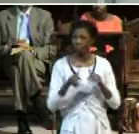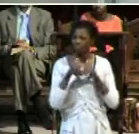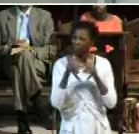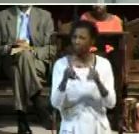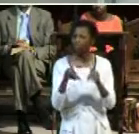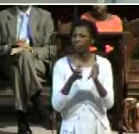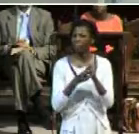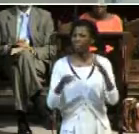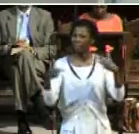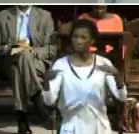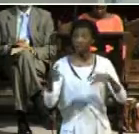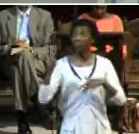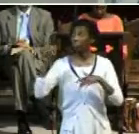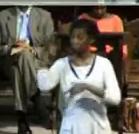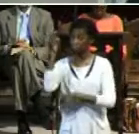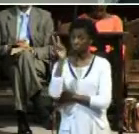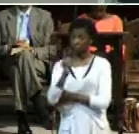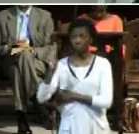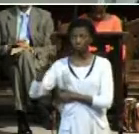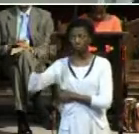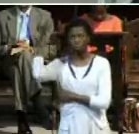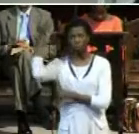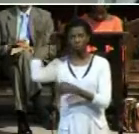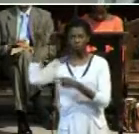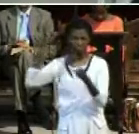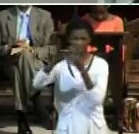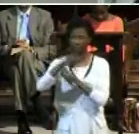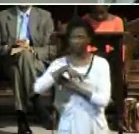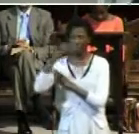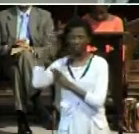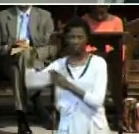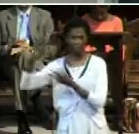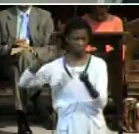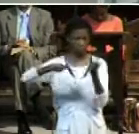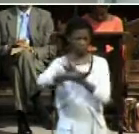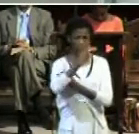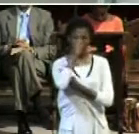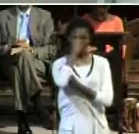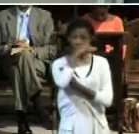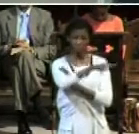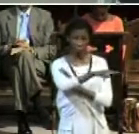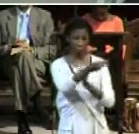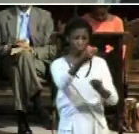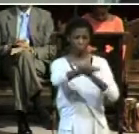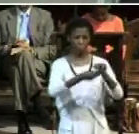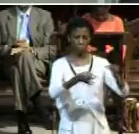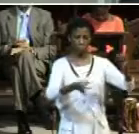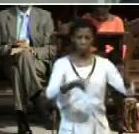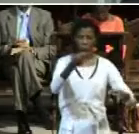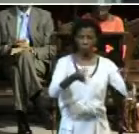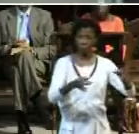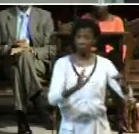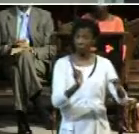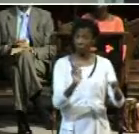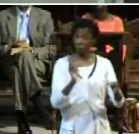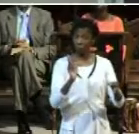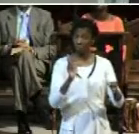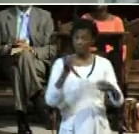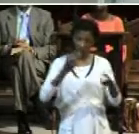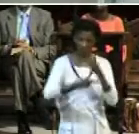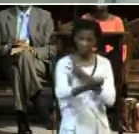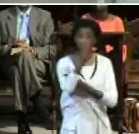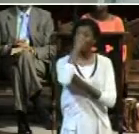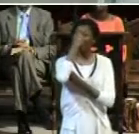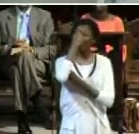poursuit, Dieu, en effet, n'a pas envoyé son Fils dans le monde pour juger le monde, mais